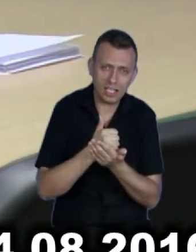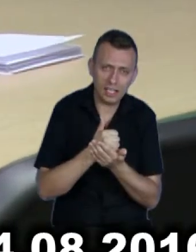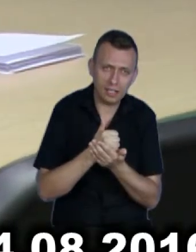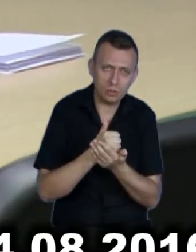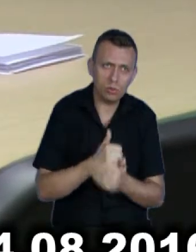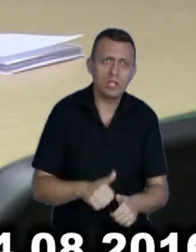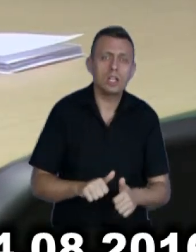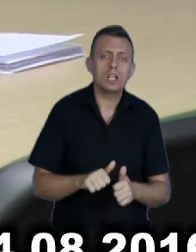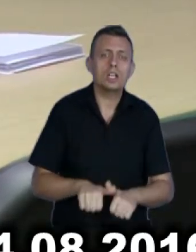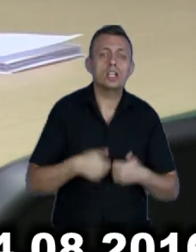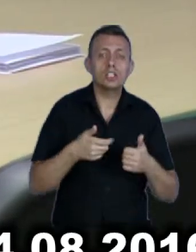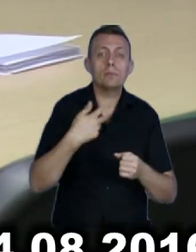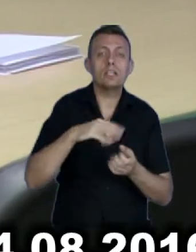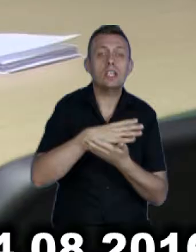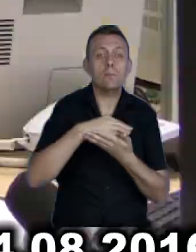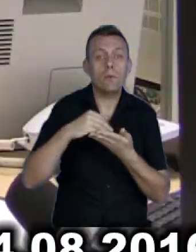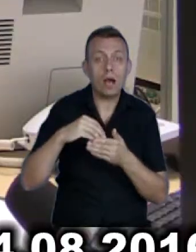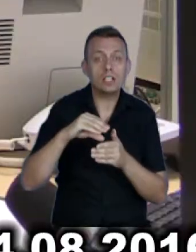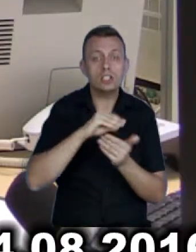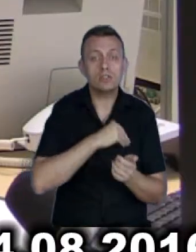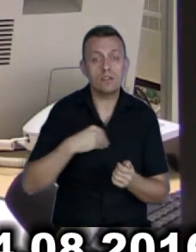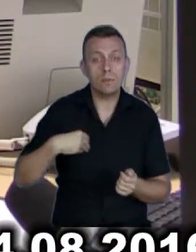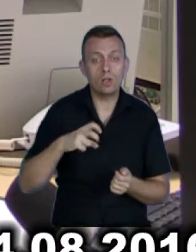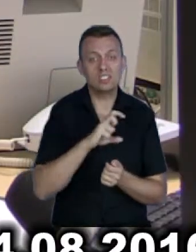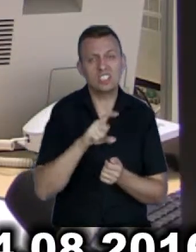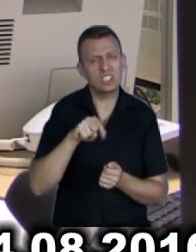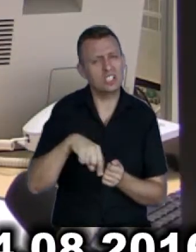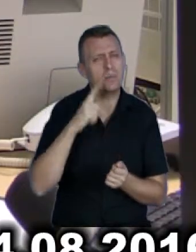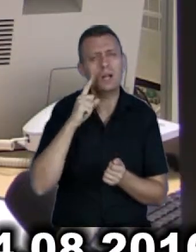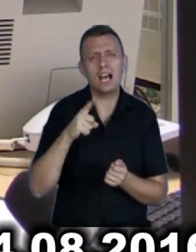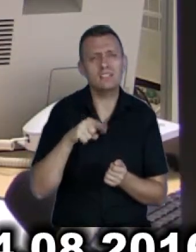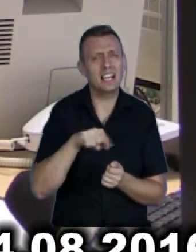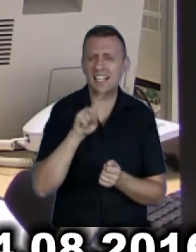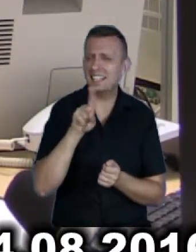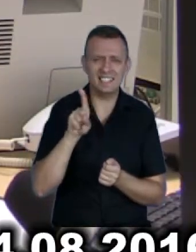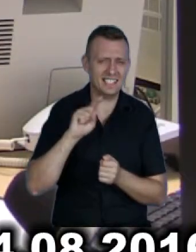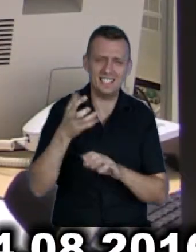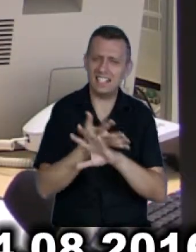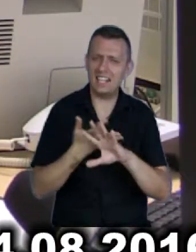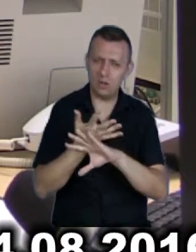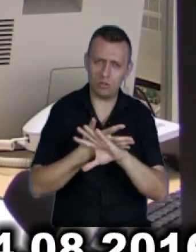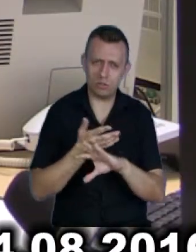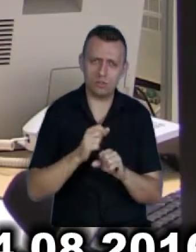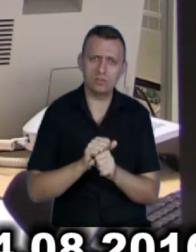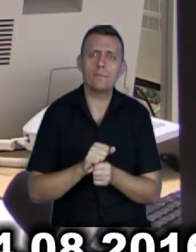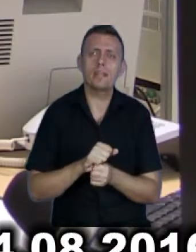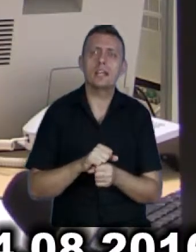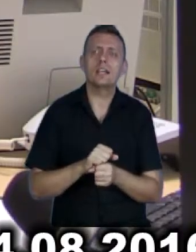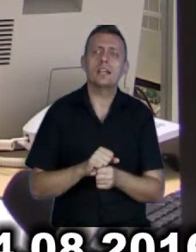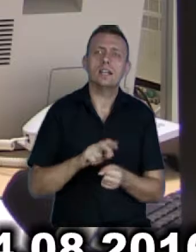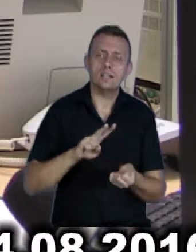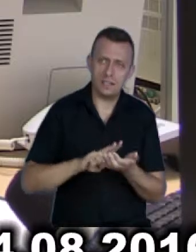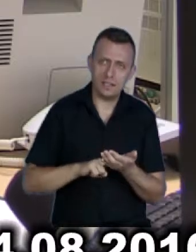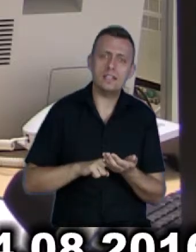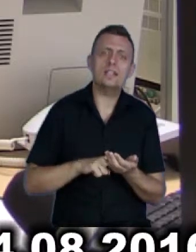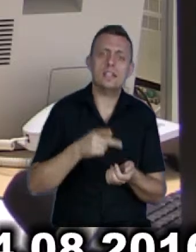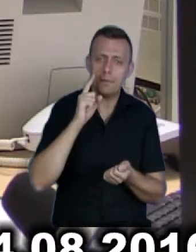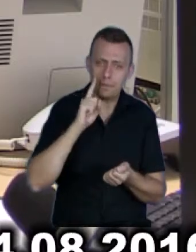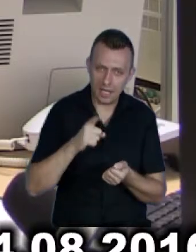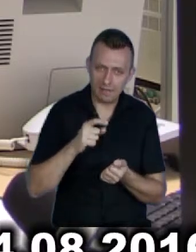przyszłych kierowców. Przedsiębiorcy bardzo często szukają możliwości niepłacenia składek do Zakładu Ubezpieczeń